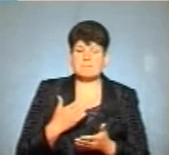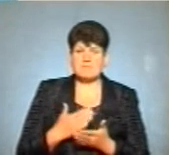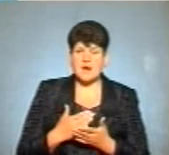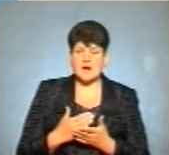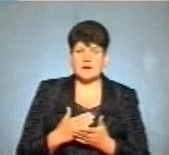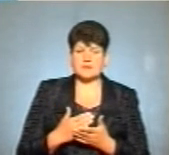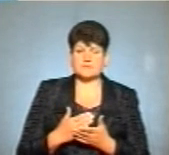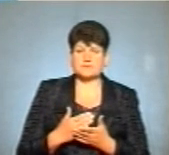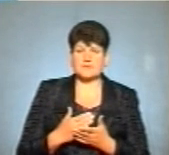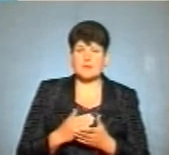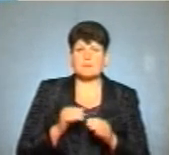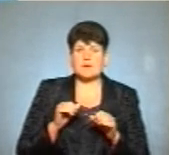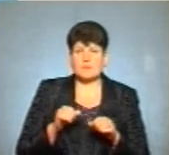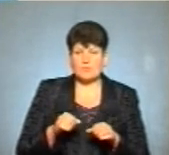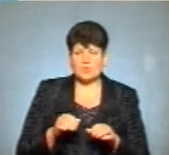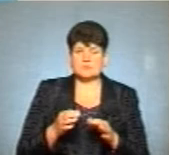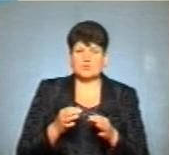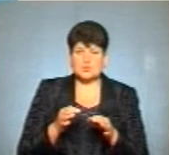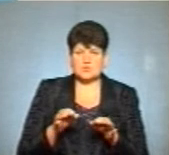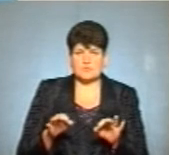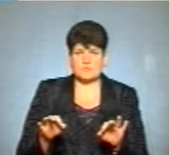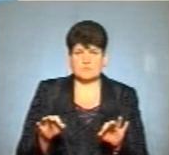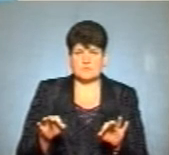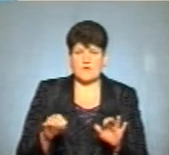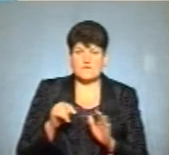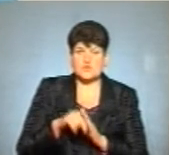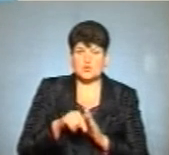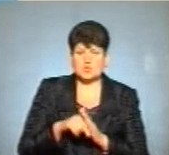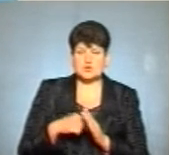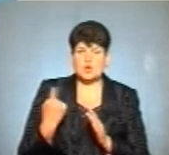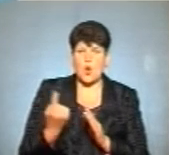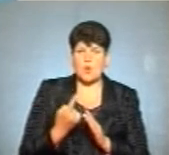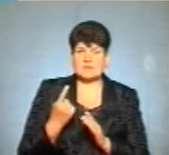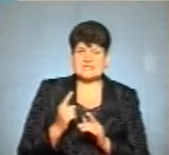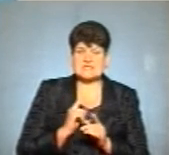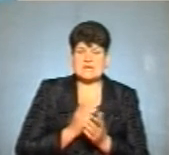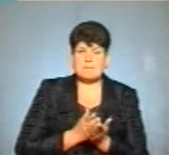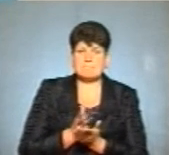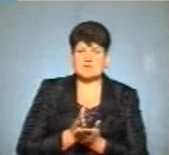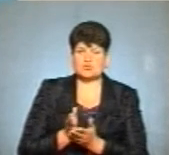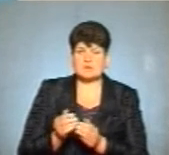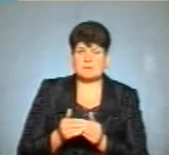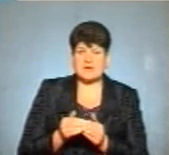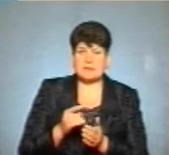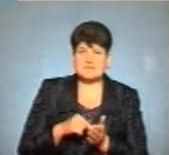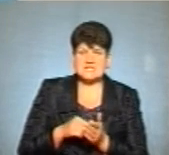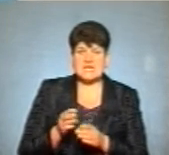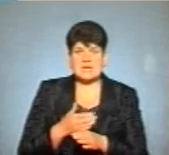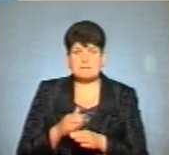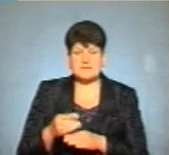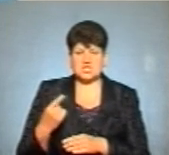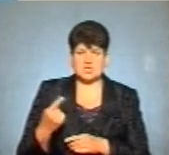регіональна комісія вправі наділити і дозволити внутрішні обласні маршрути, це є і приміські, і міжміські.